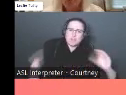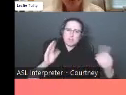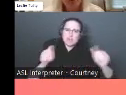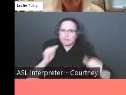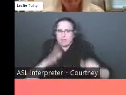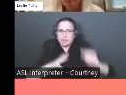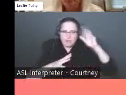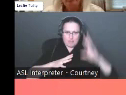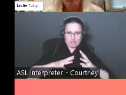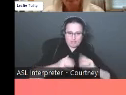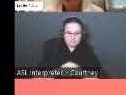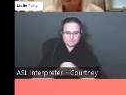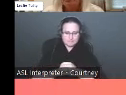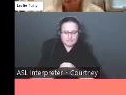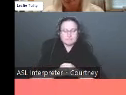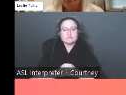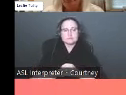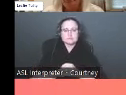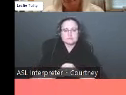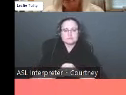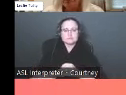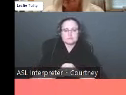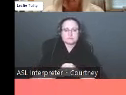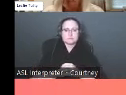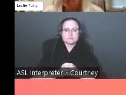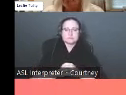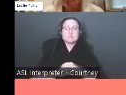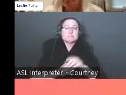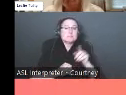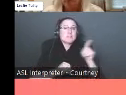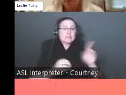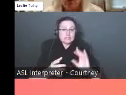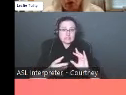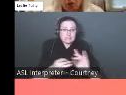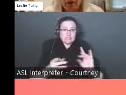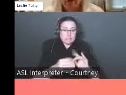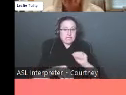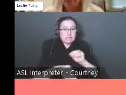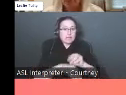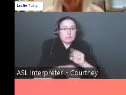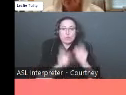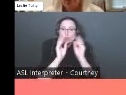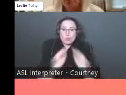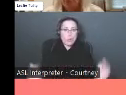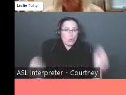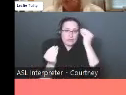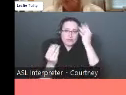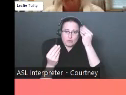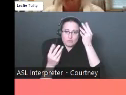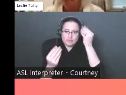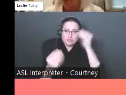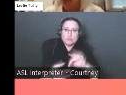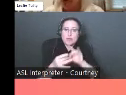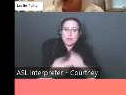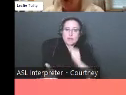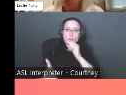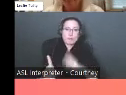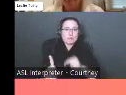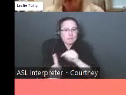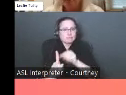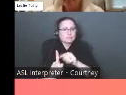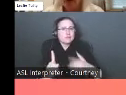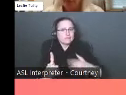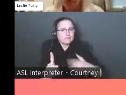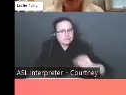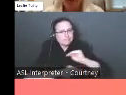seulement 16% des hommes. Mais il n'y avait aucune information sur